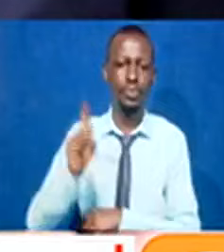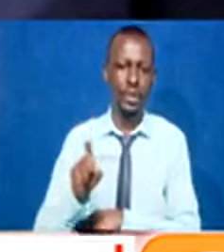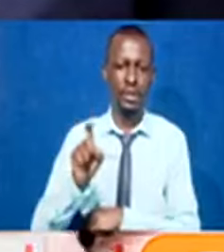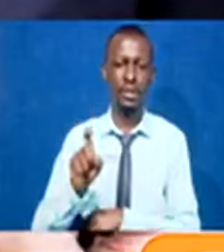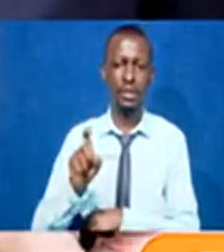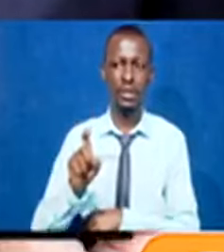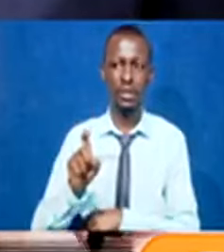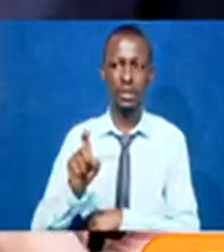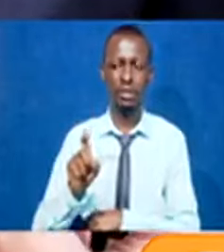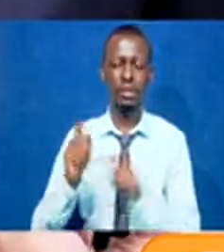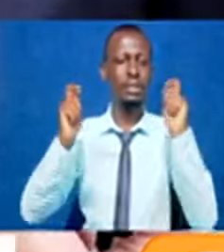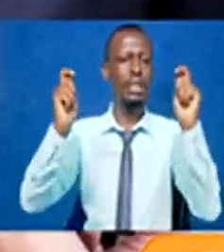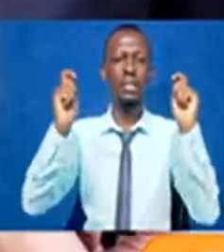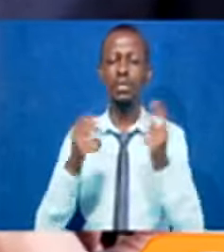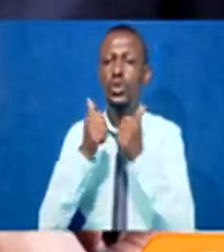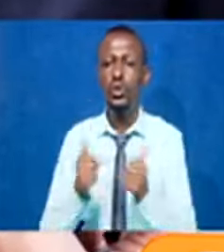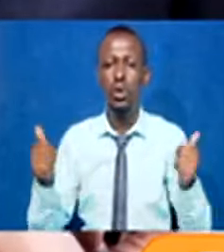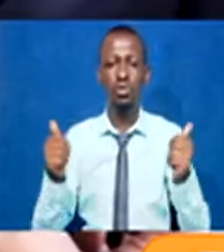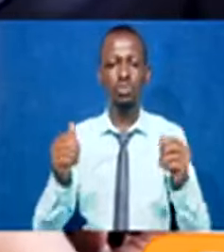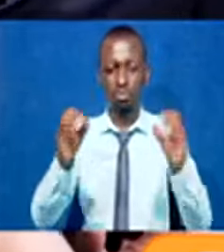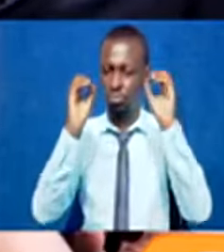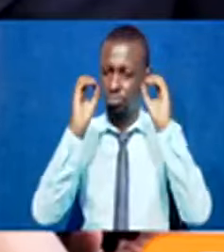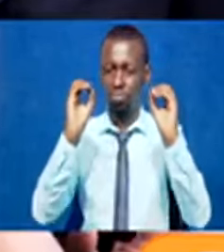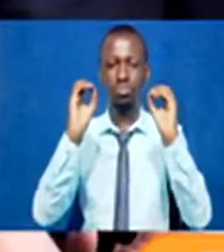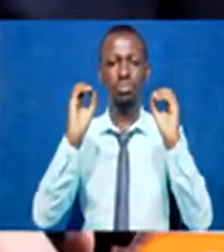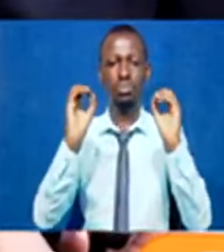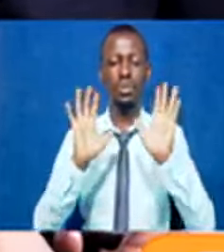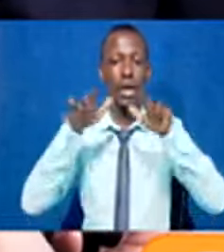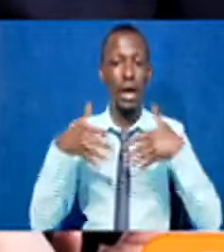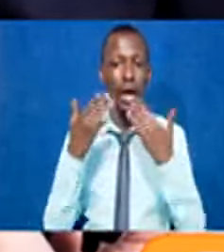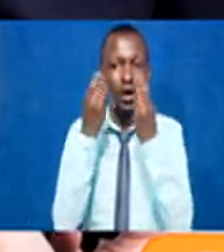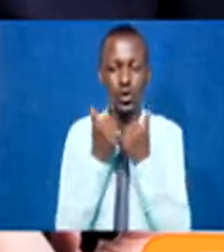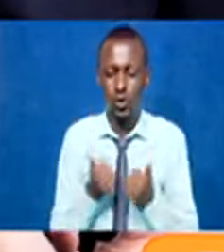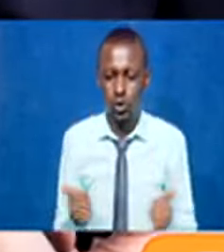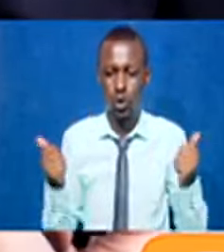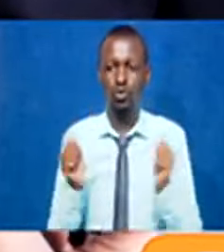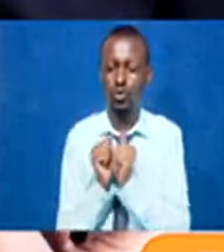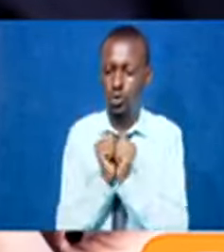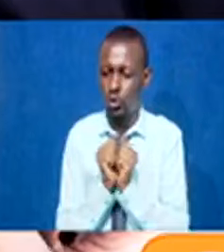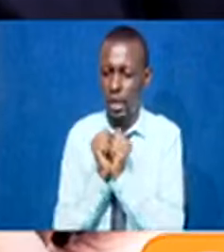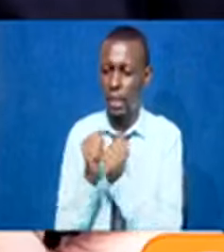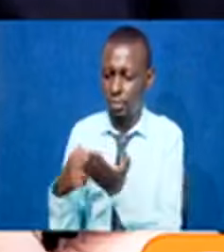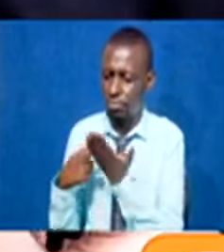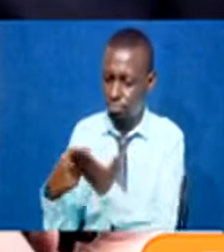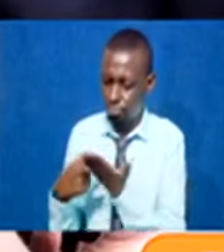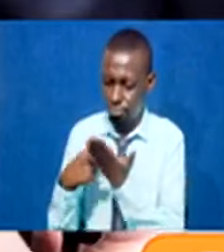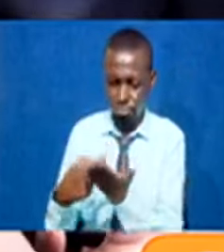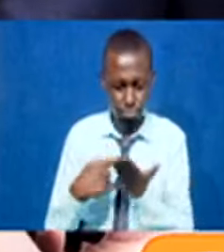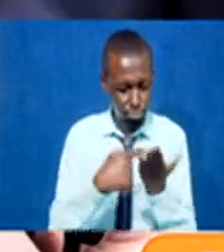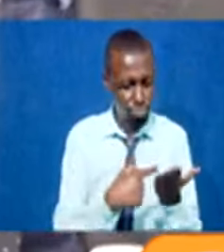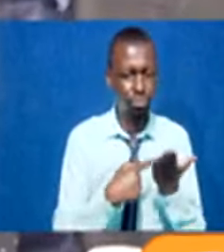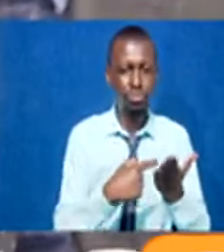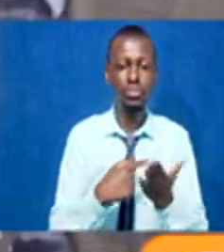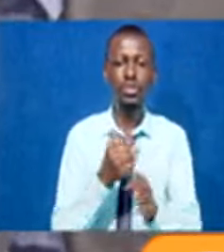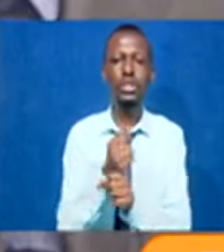A strike will not resolve. A solution will only be found when we sit on the table and discuss as all